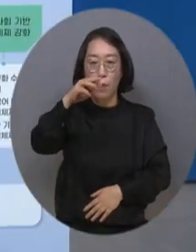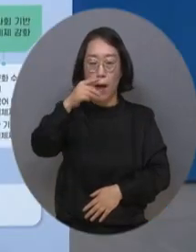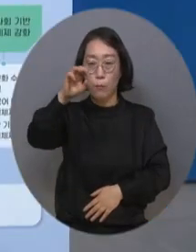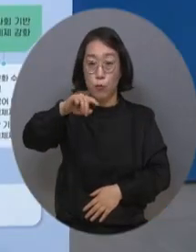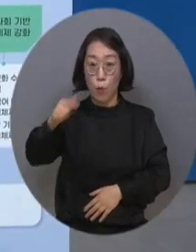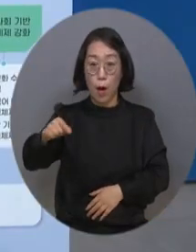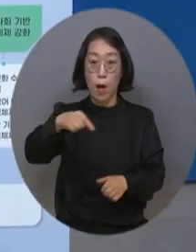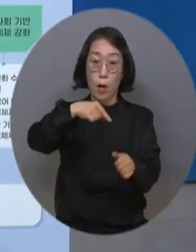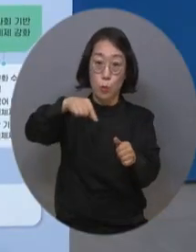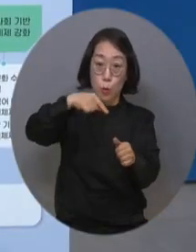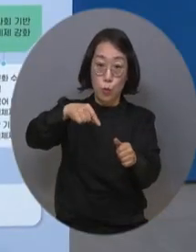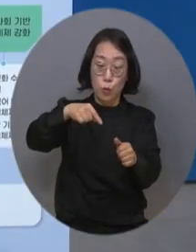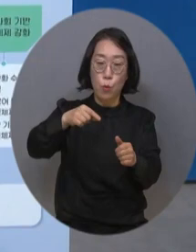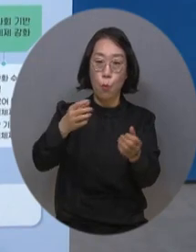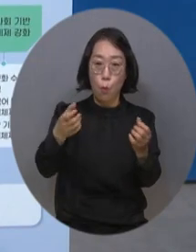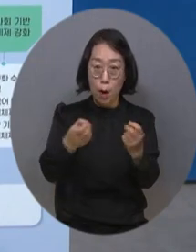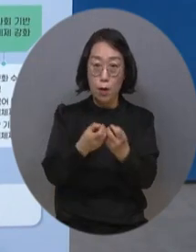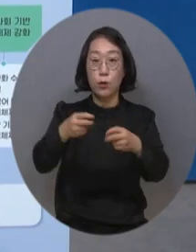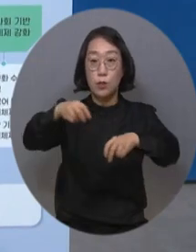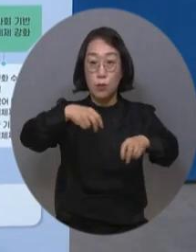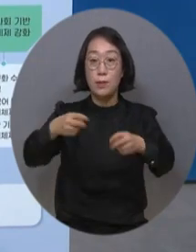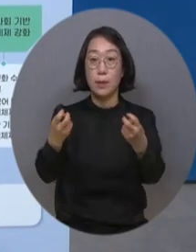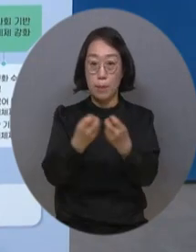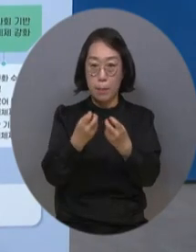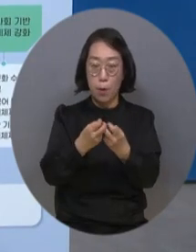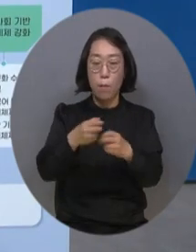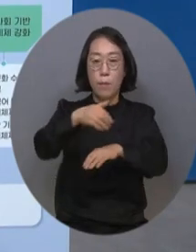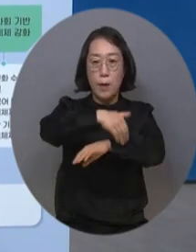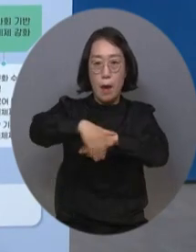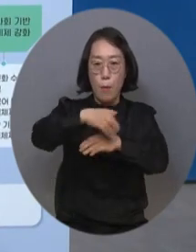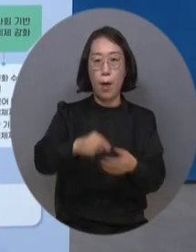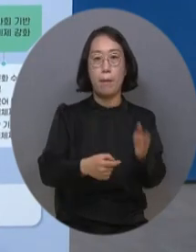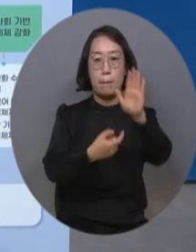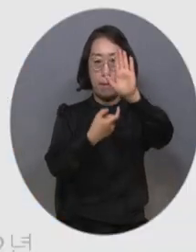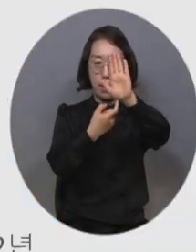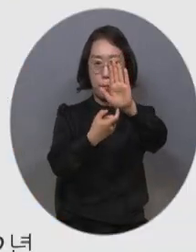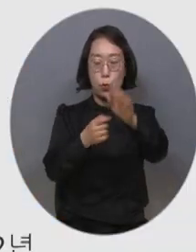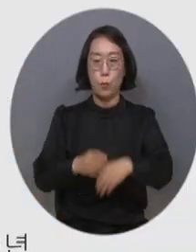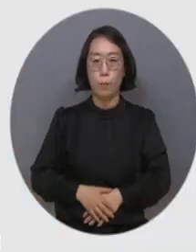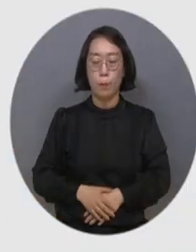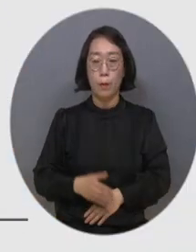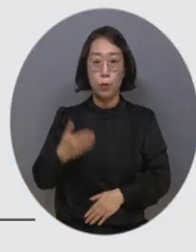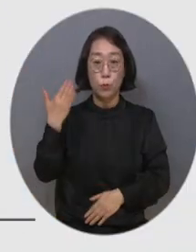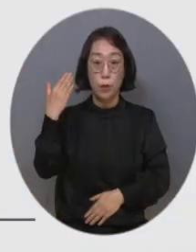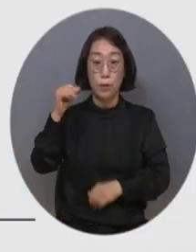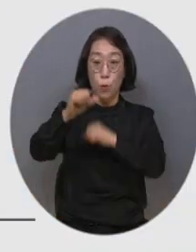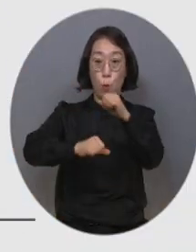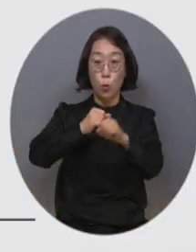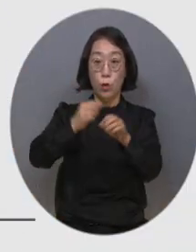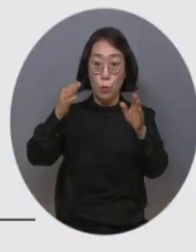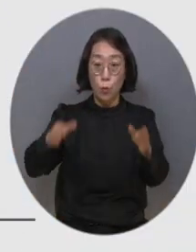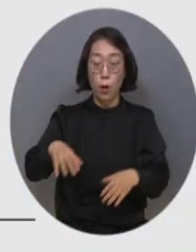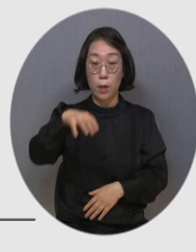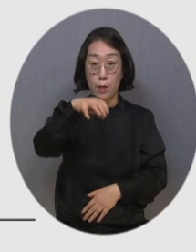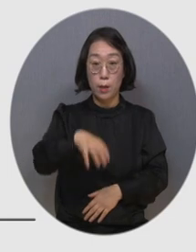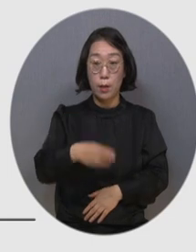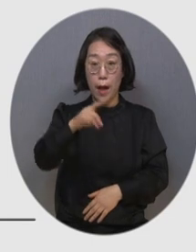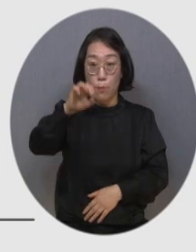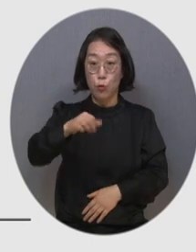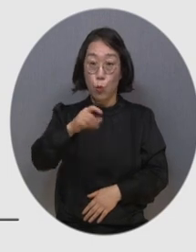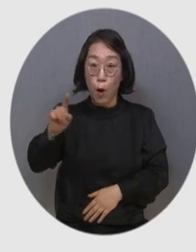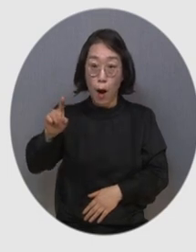위한 2023년 다문화교육 지원계획을 발표했습니다 최근 5년간 전남지역의 다문화